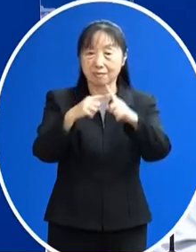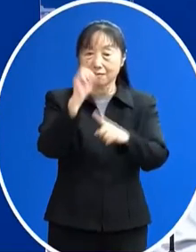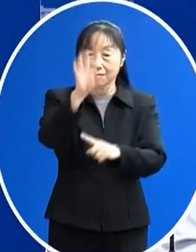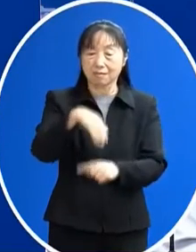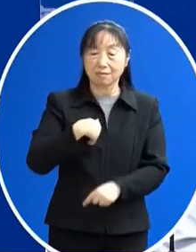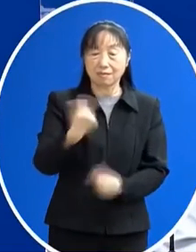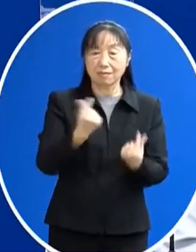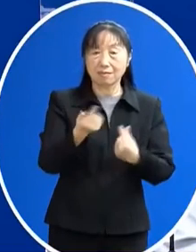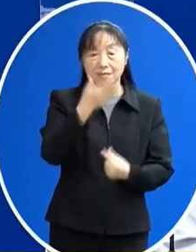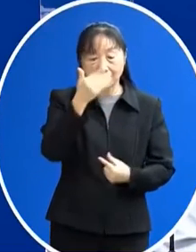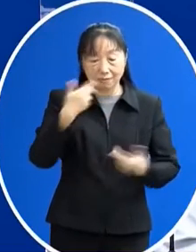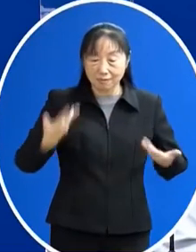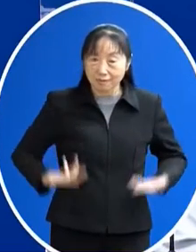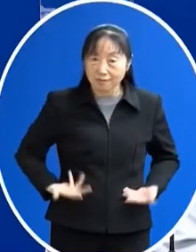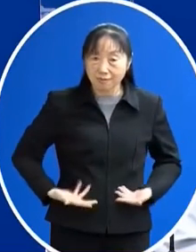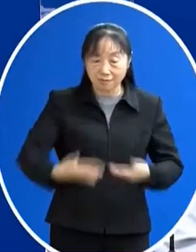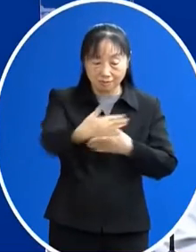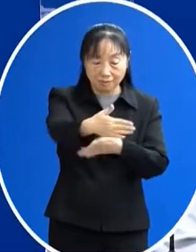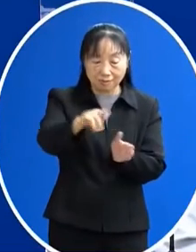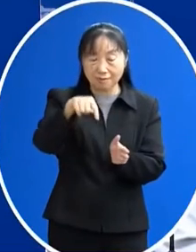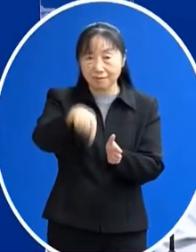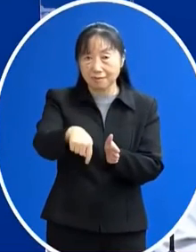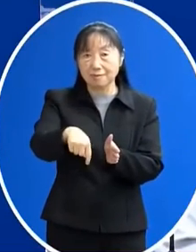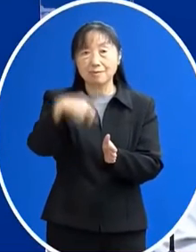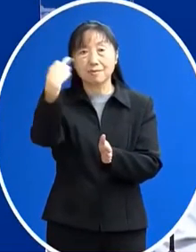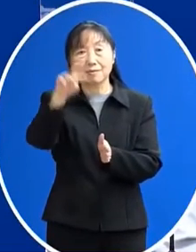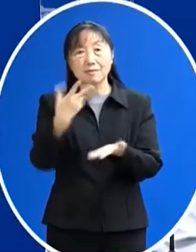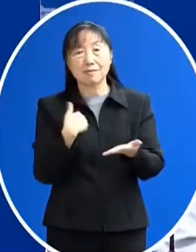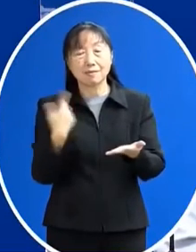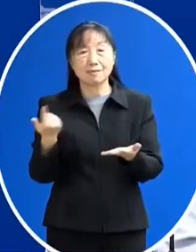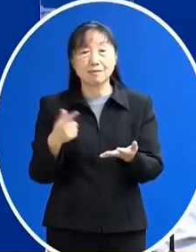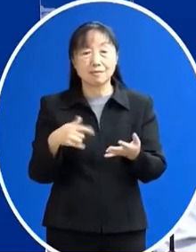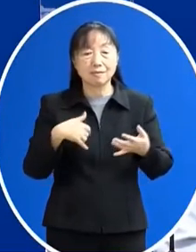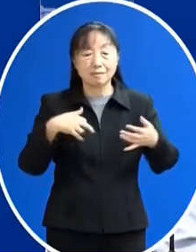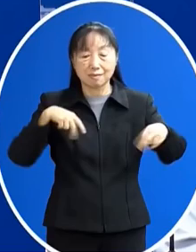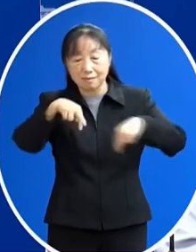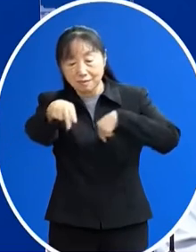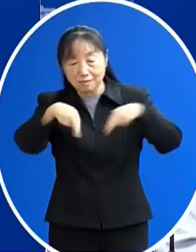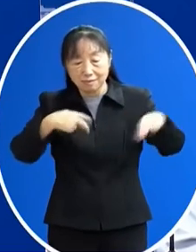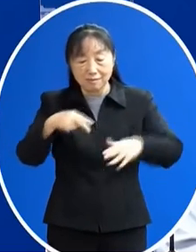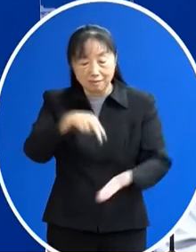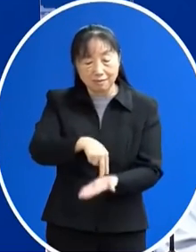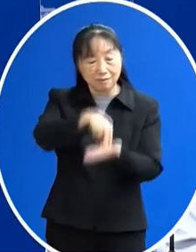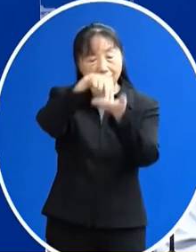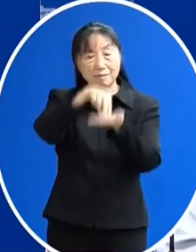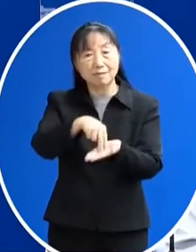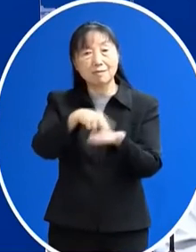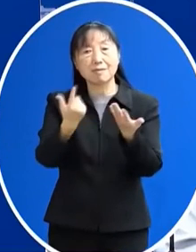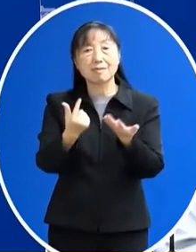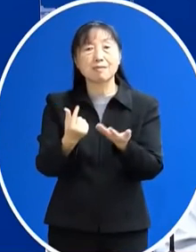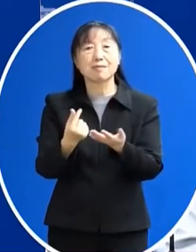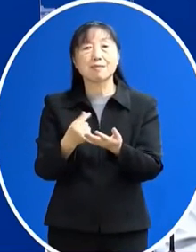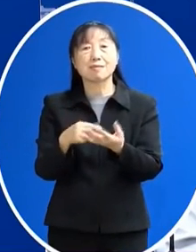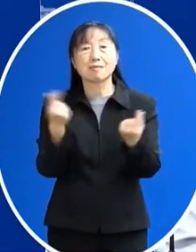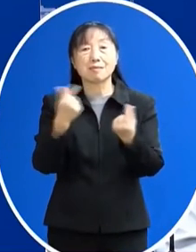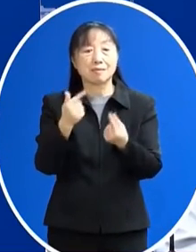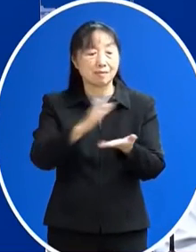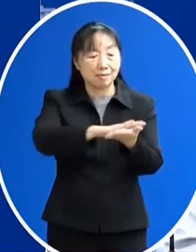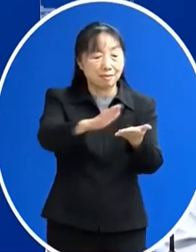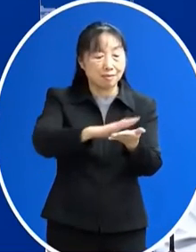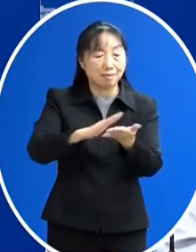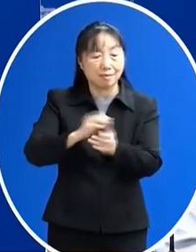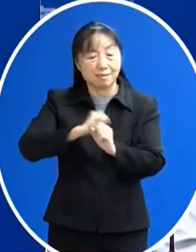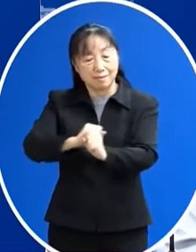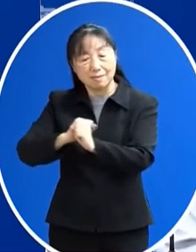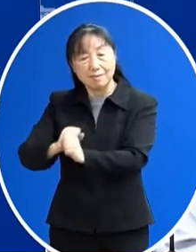用餐休息的这个空间，还有这个动梯动线电梯，那这个相关的清消的工